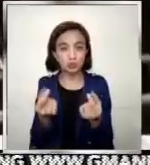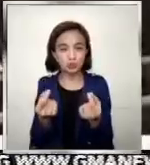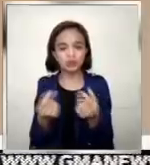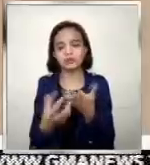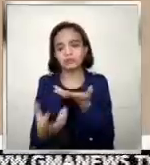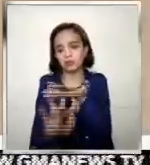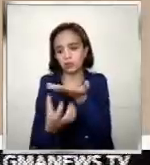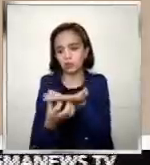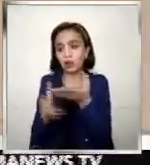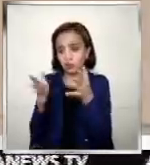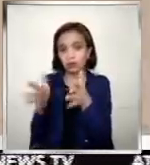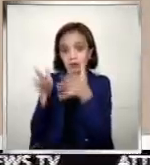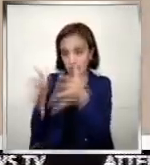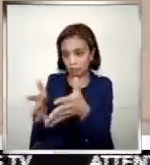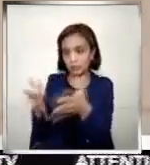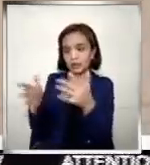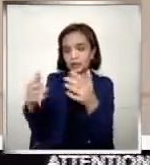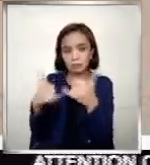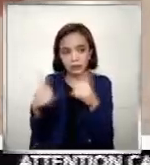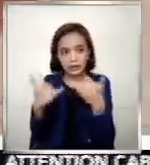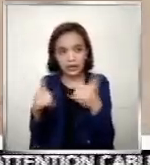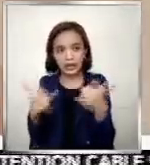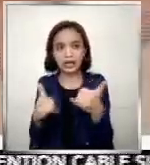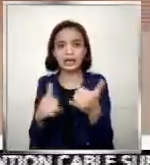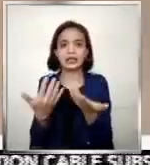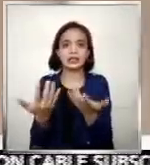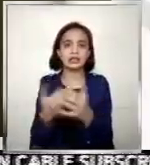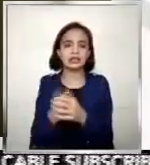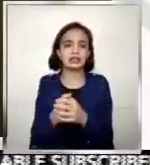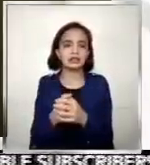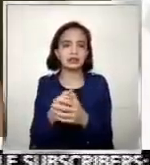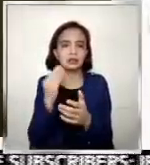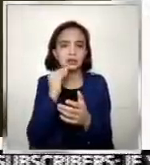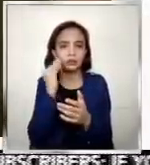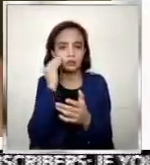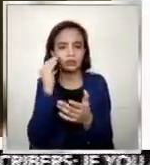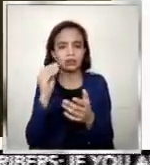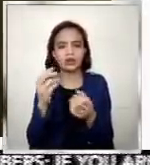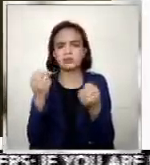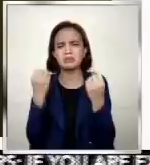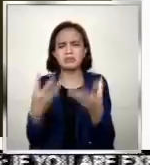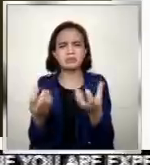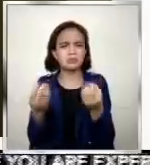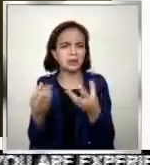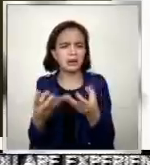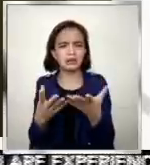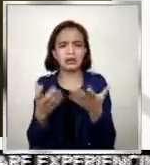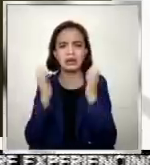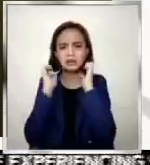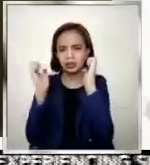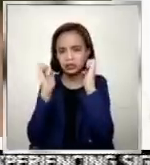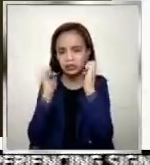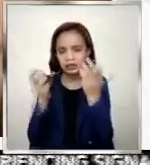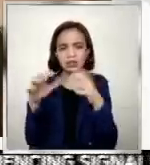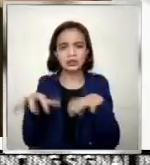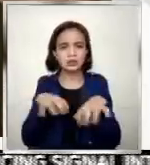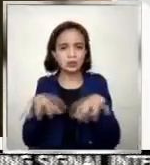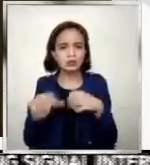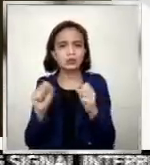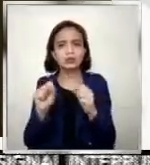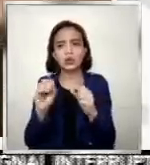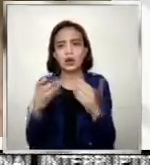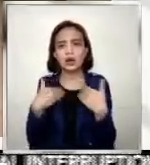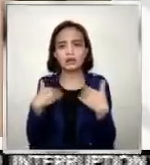with the flour, we make homemade Play-Doh, we do a lot of exercise, so parang magbabuild kami ng mga castles with